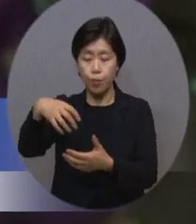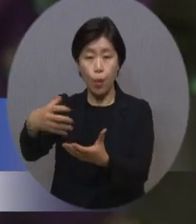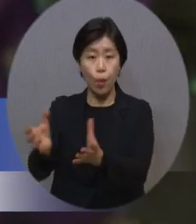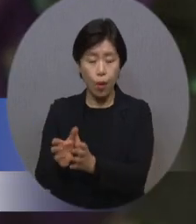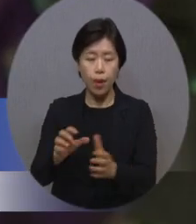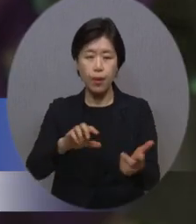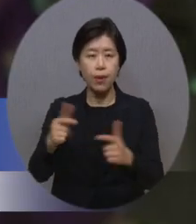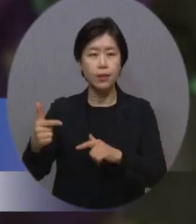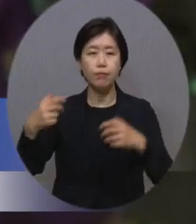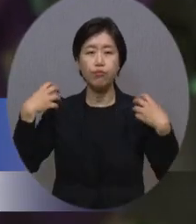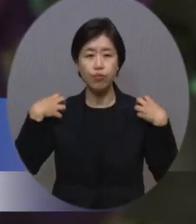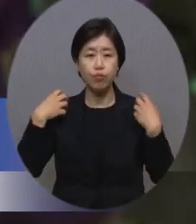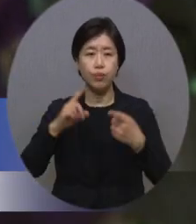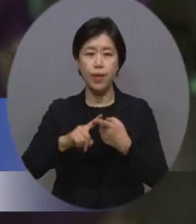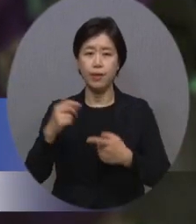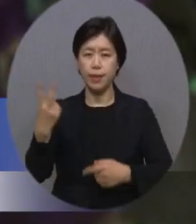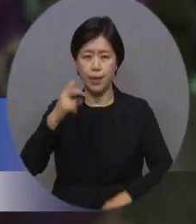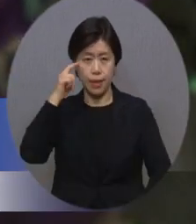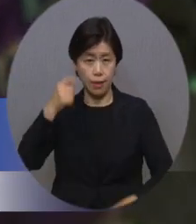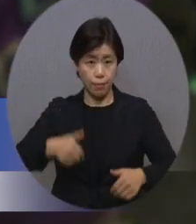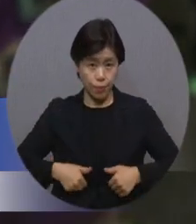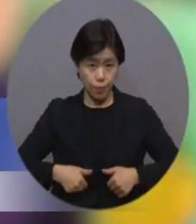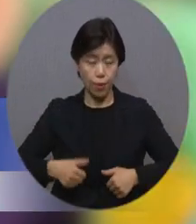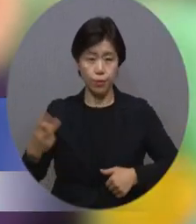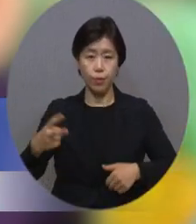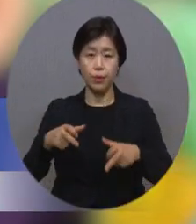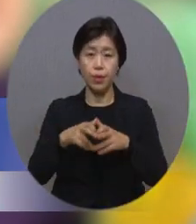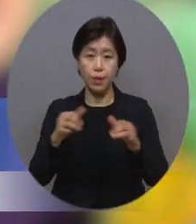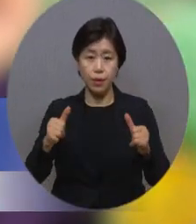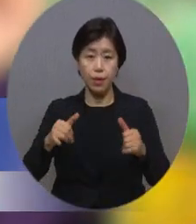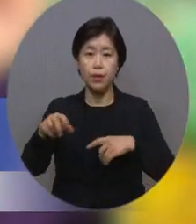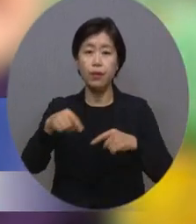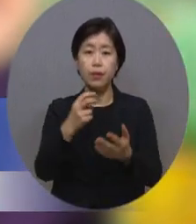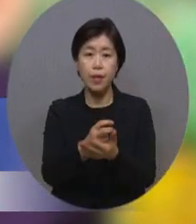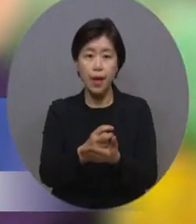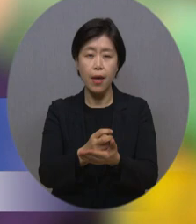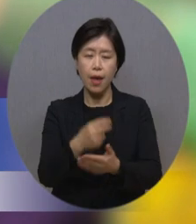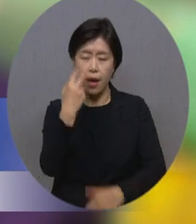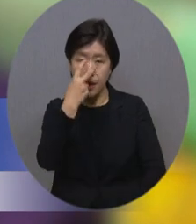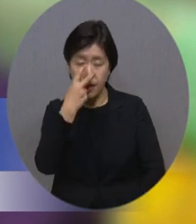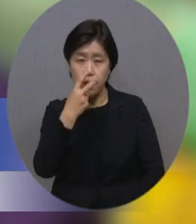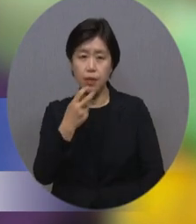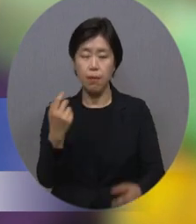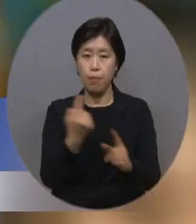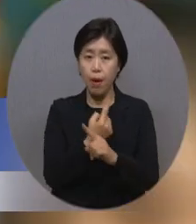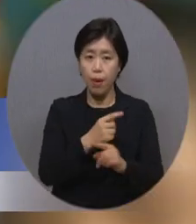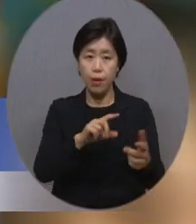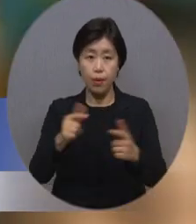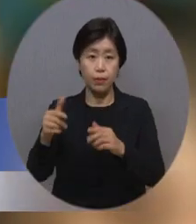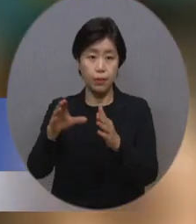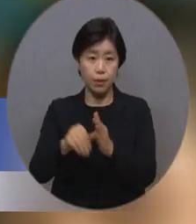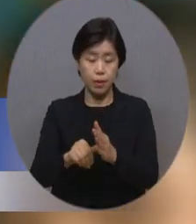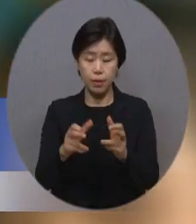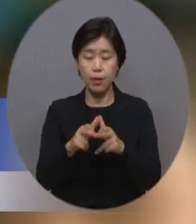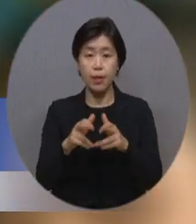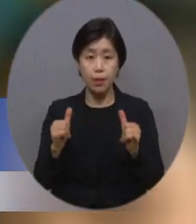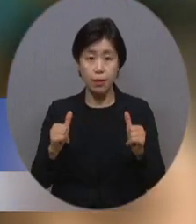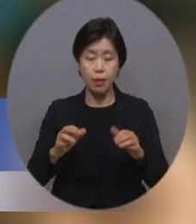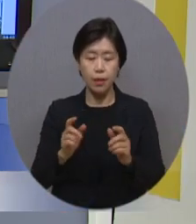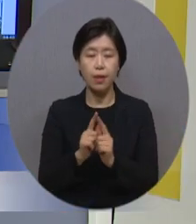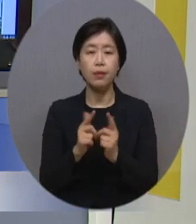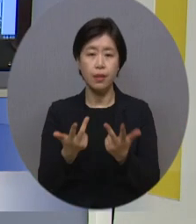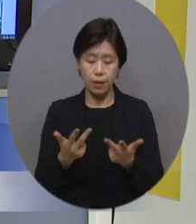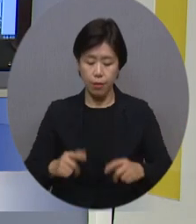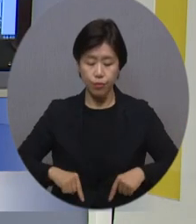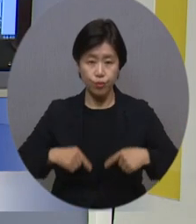무엇보다도 장애인 정책에 관한 수립과 감시 그리고 견제 기능에 있어 장애 당사자의 참여가 필요하다고 말했습니다